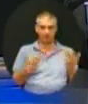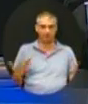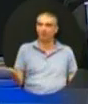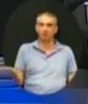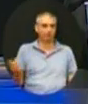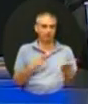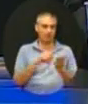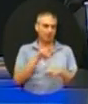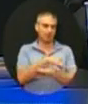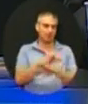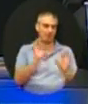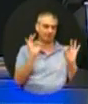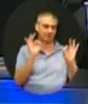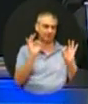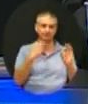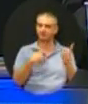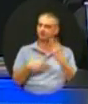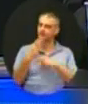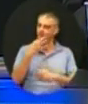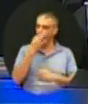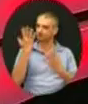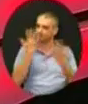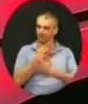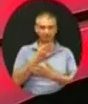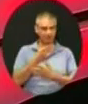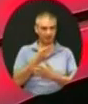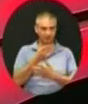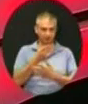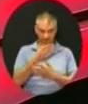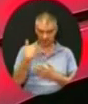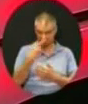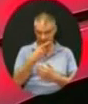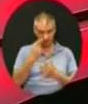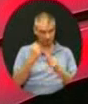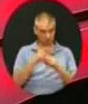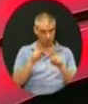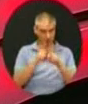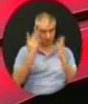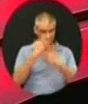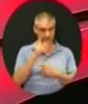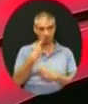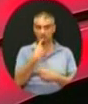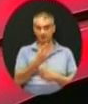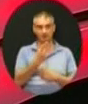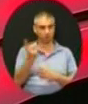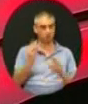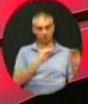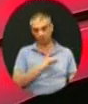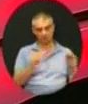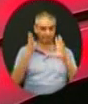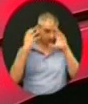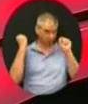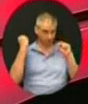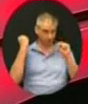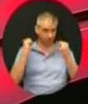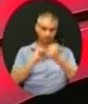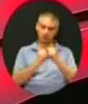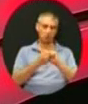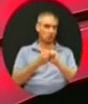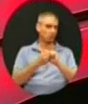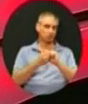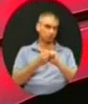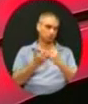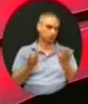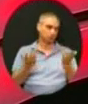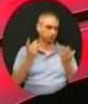לבנות כי לא תכננו אוקיי אז אני חוזרת לשאלת ההפתעה זה יהיה בגדר הפתעה אם הוא יכריז על כך שהוא מעביר את השגרירות או אם לא או